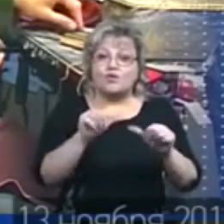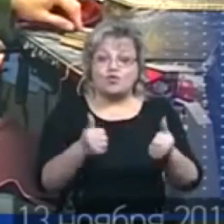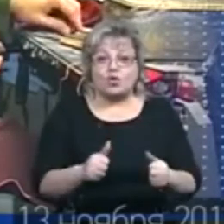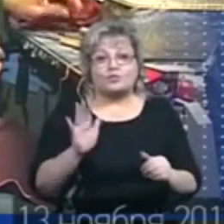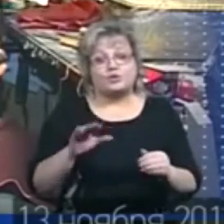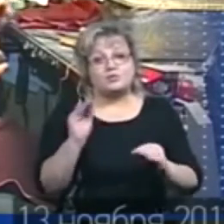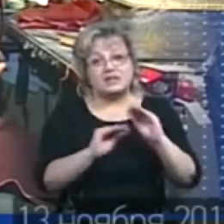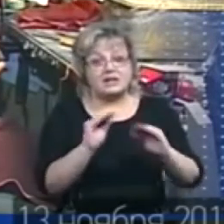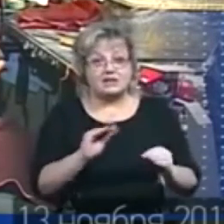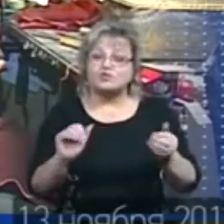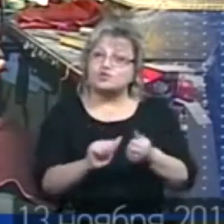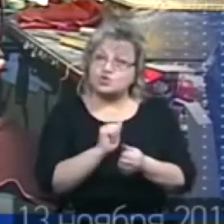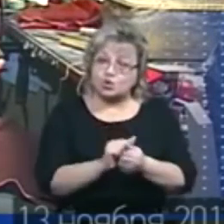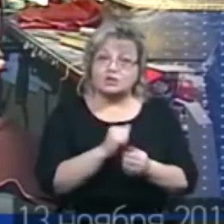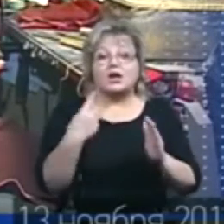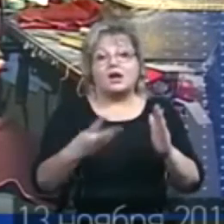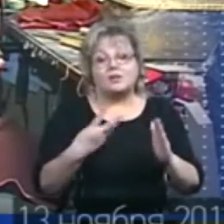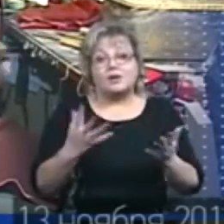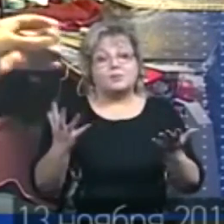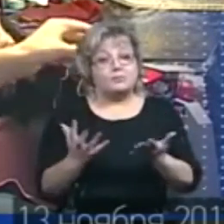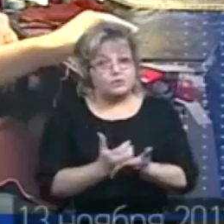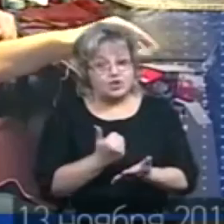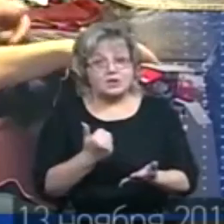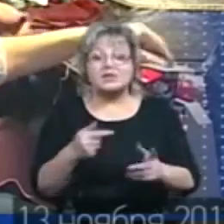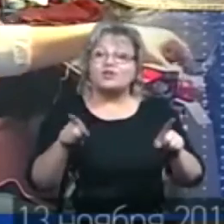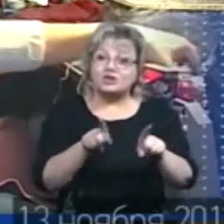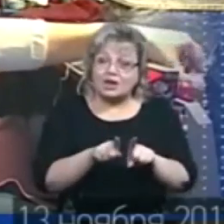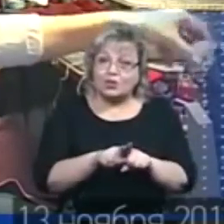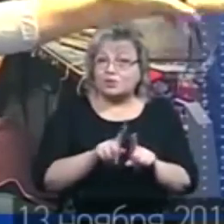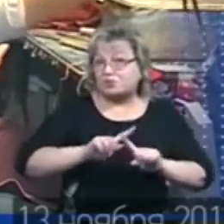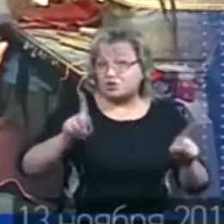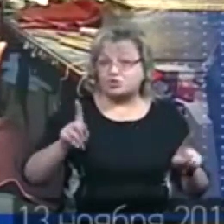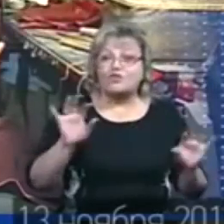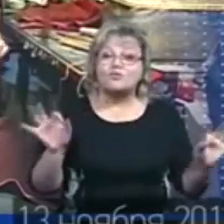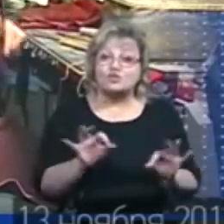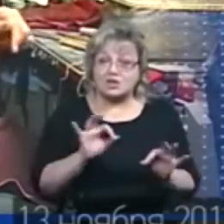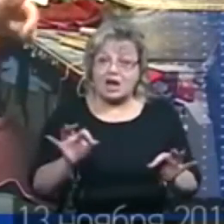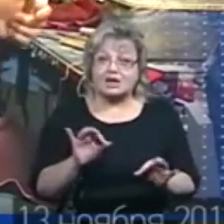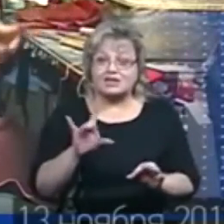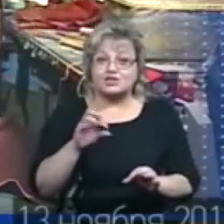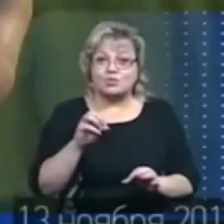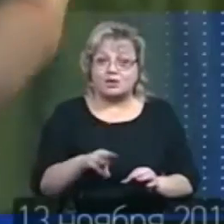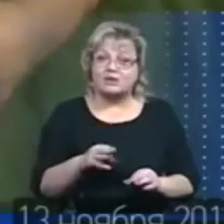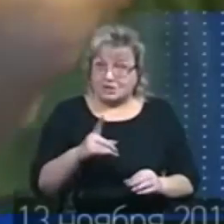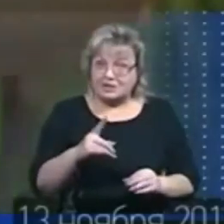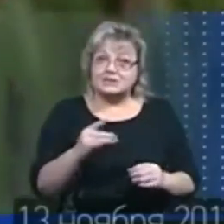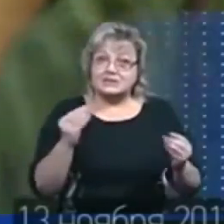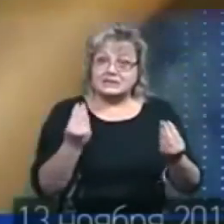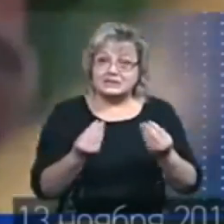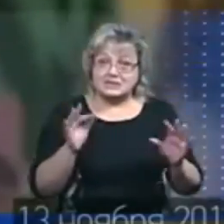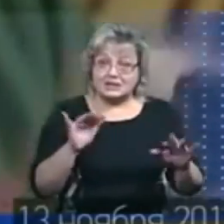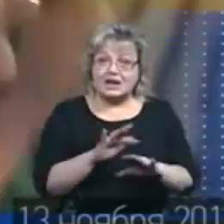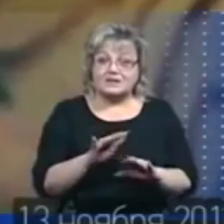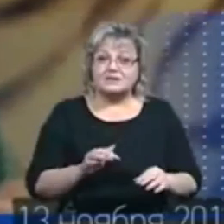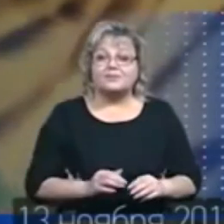она декорируется, сохнет и обжигается. В итоге получается вот такой причудливый музыкальный инструмент. Сыграете?